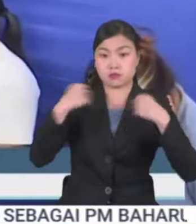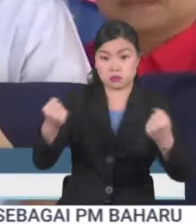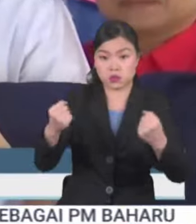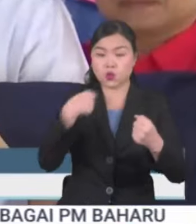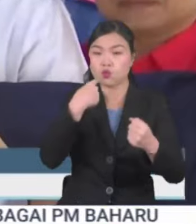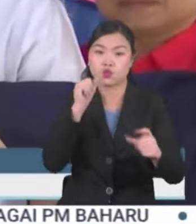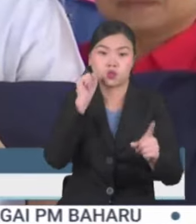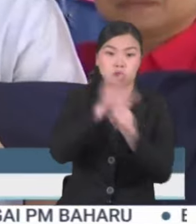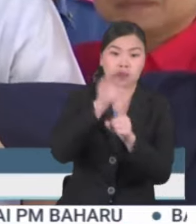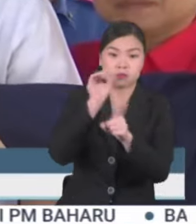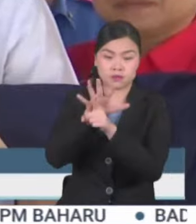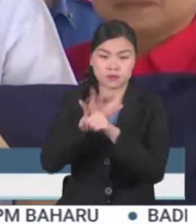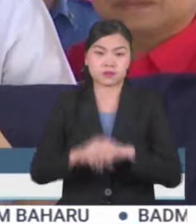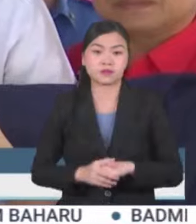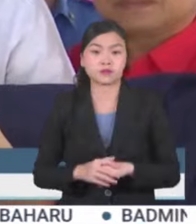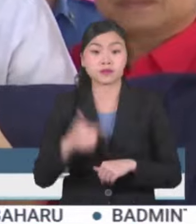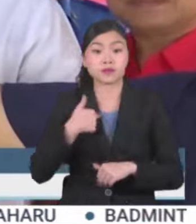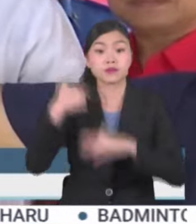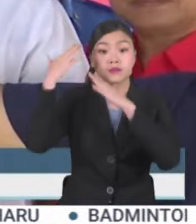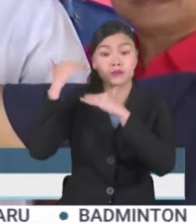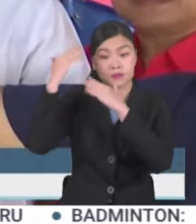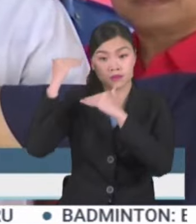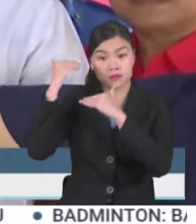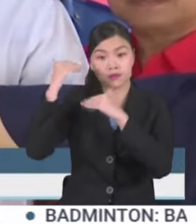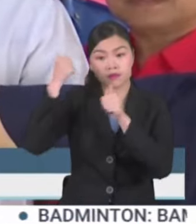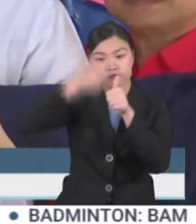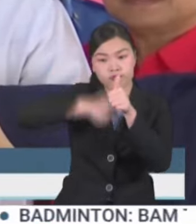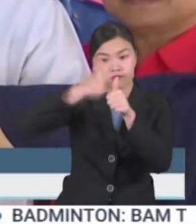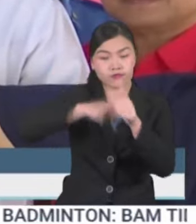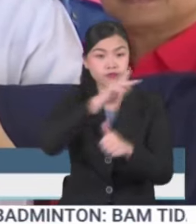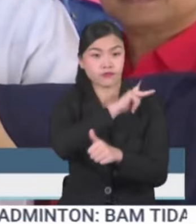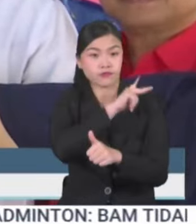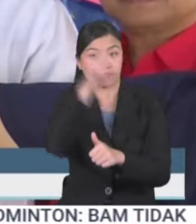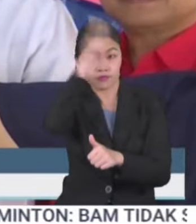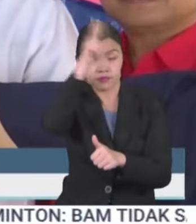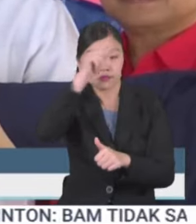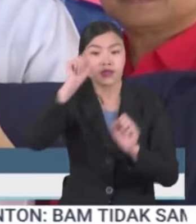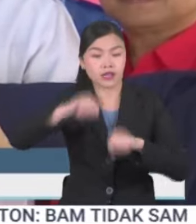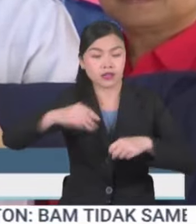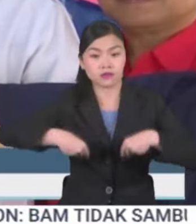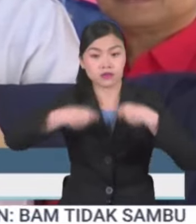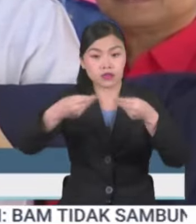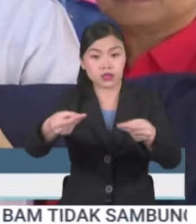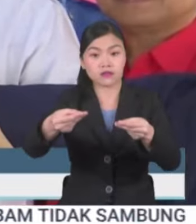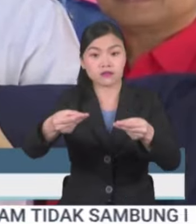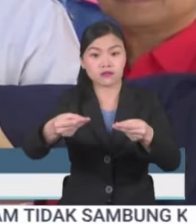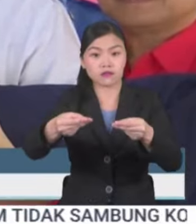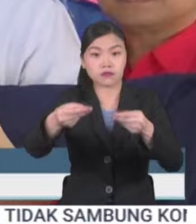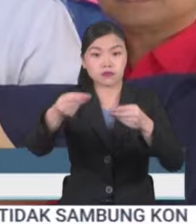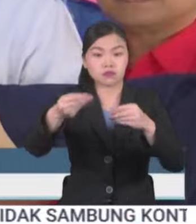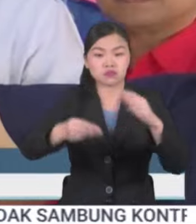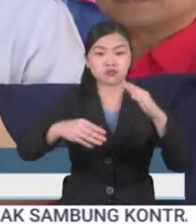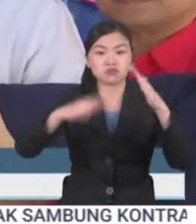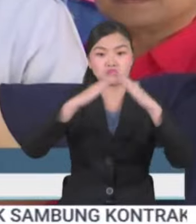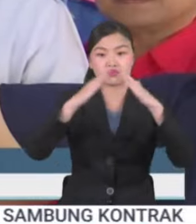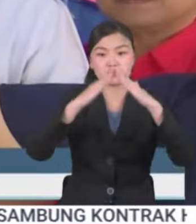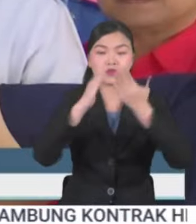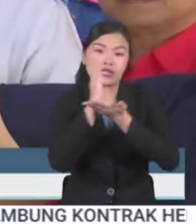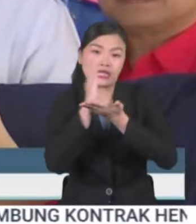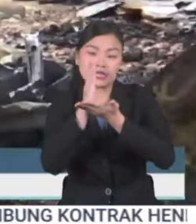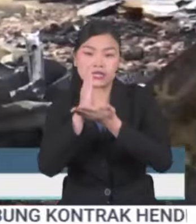terlibat saya juga harap supaya pihak kerajaan dapat menyediakan sebuah penempatan baru kepada mereka